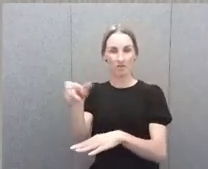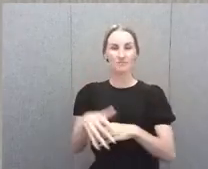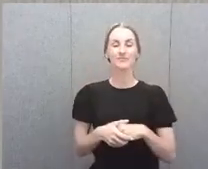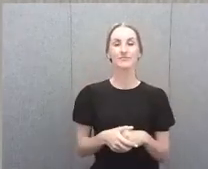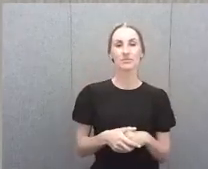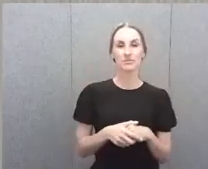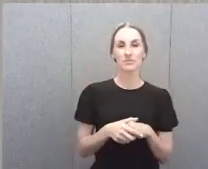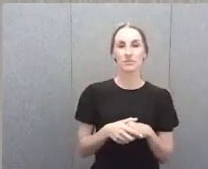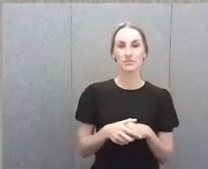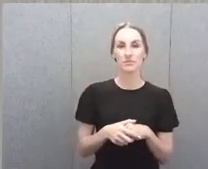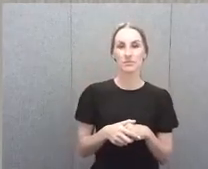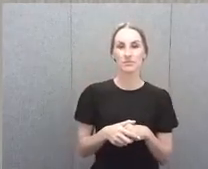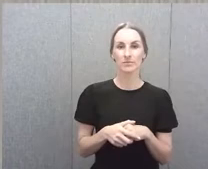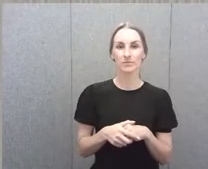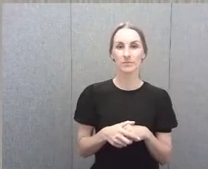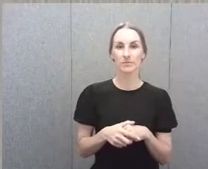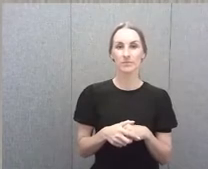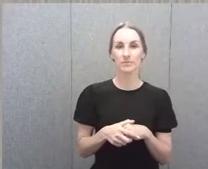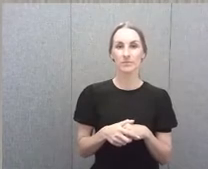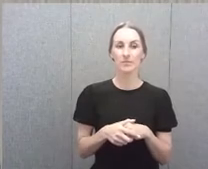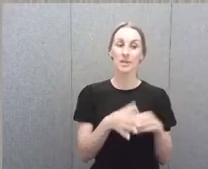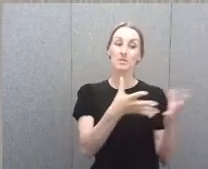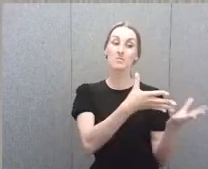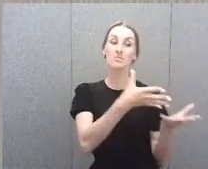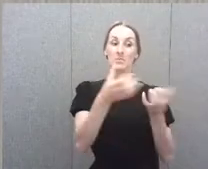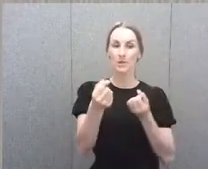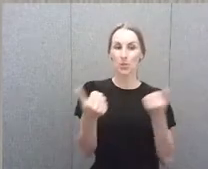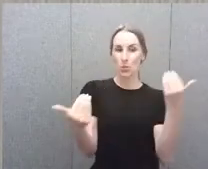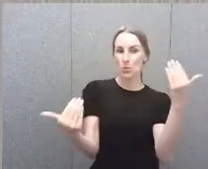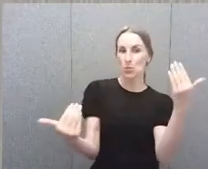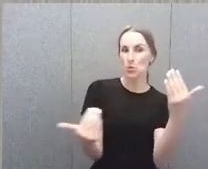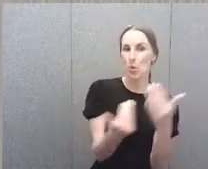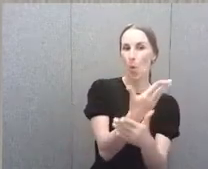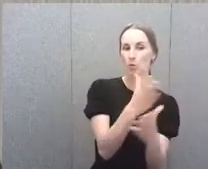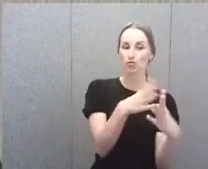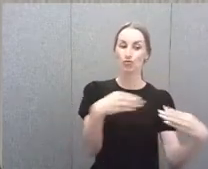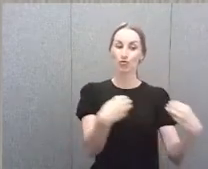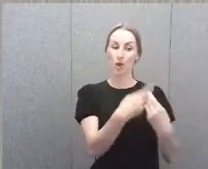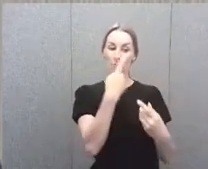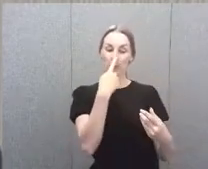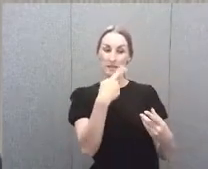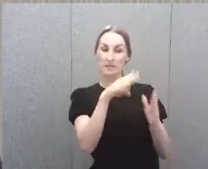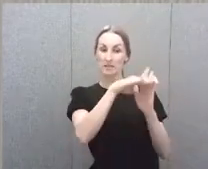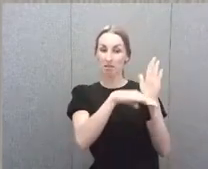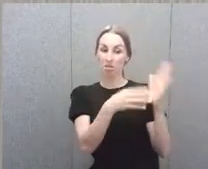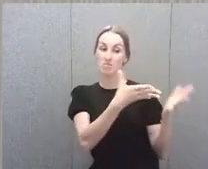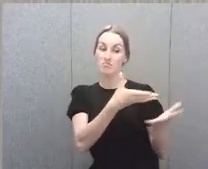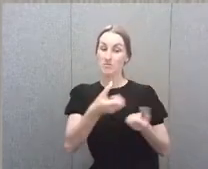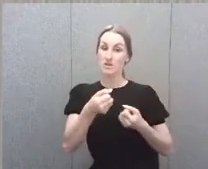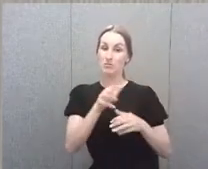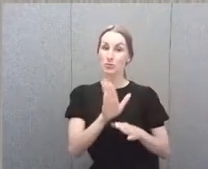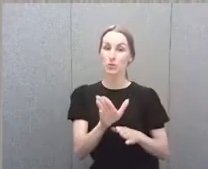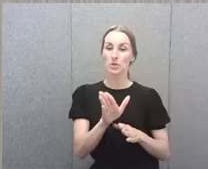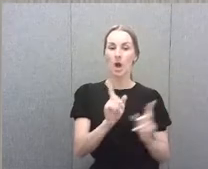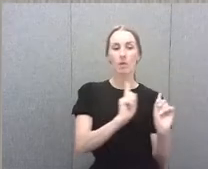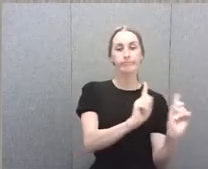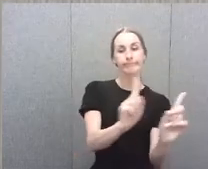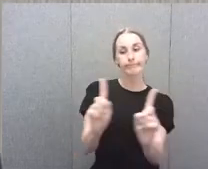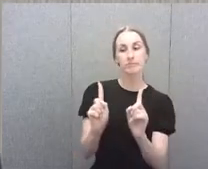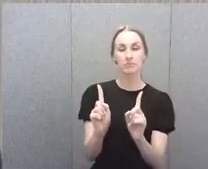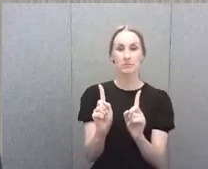женщинами-членами парламента мы примем новый закон про насилие